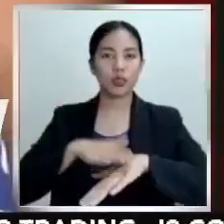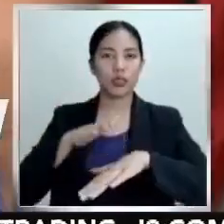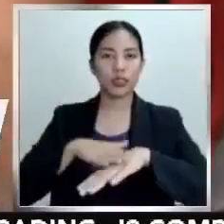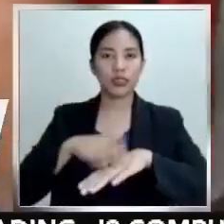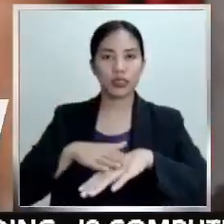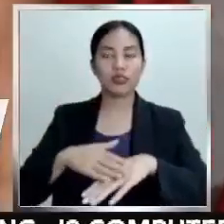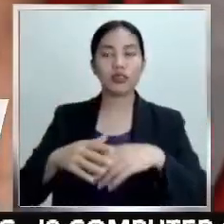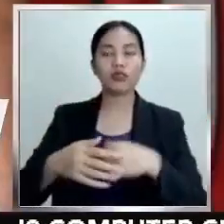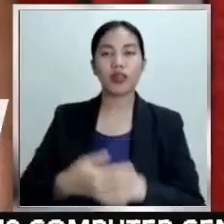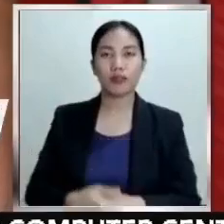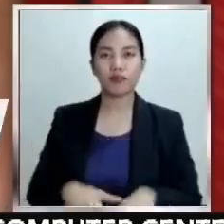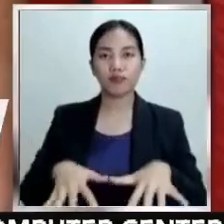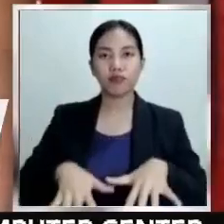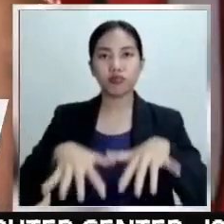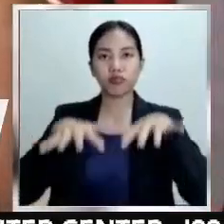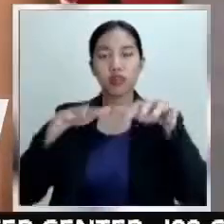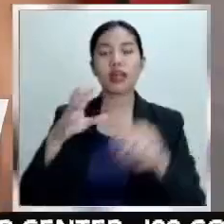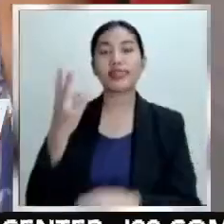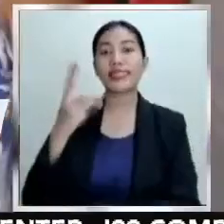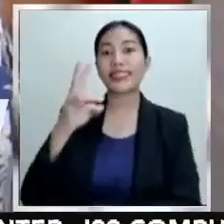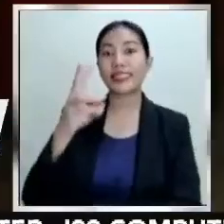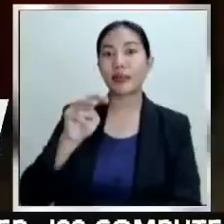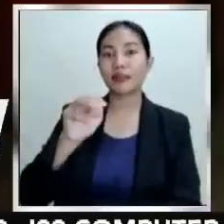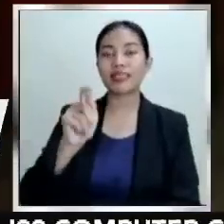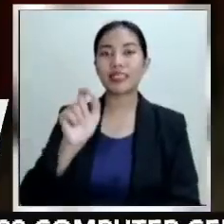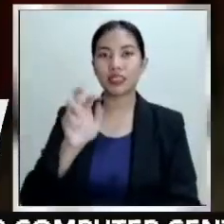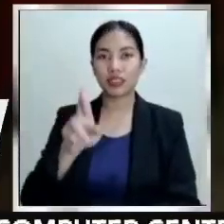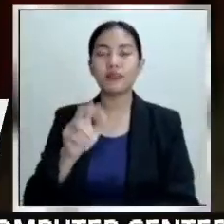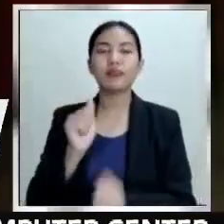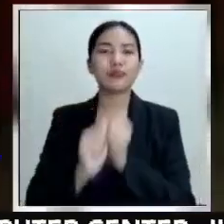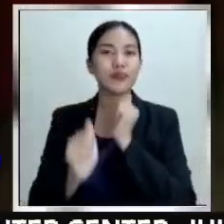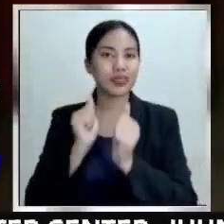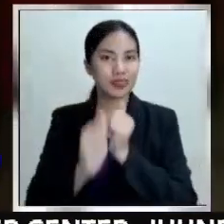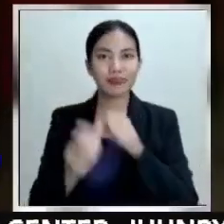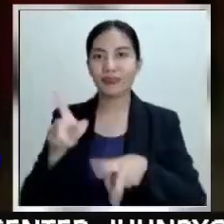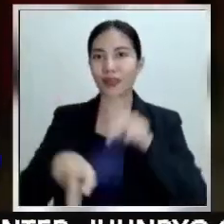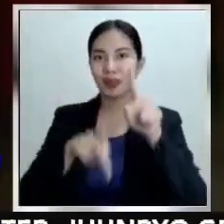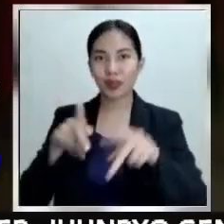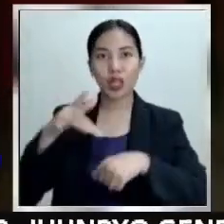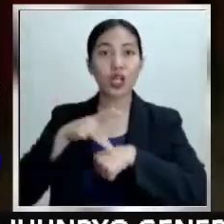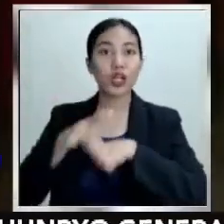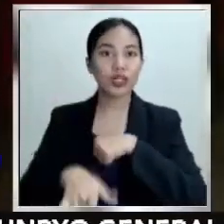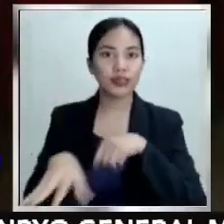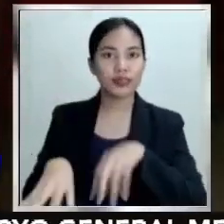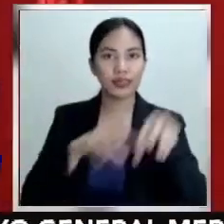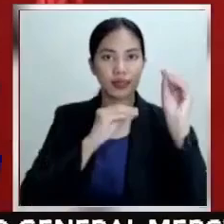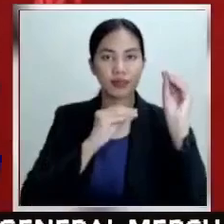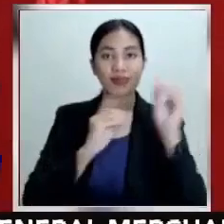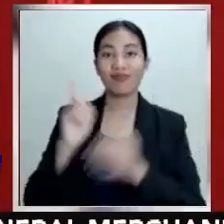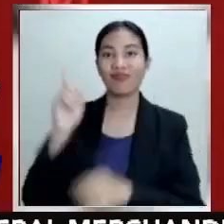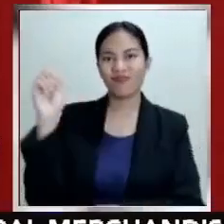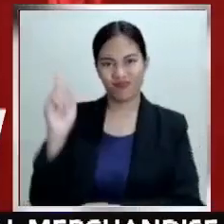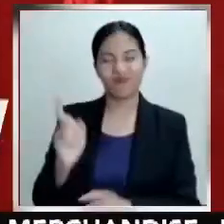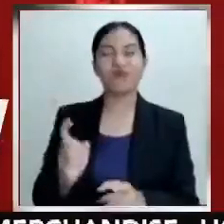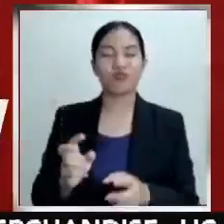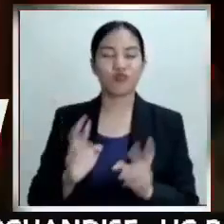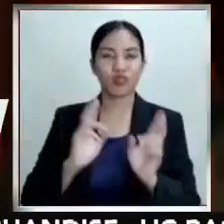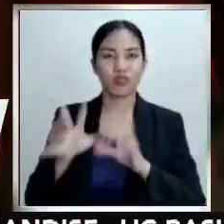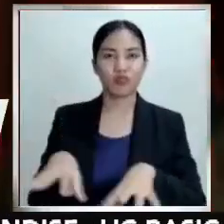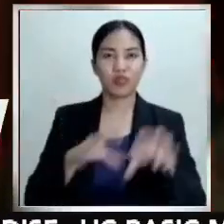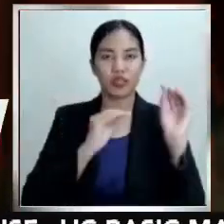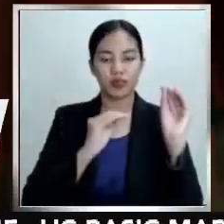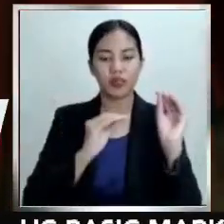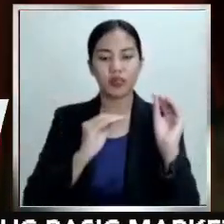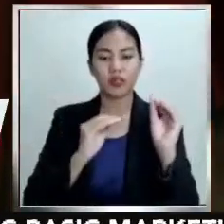na. Agad lumikas ang buong mag-anak ni Nanay Rosie. Kahit maliit ang ulan o ano, basta naka-second alarm na umakyat na kami. Kasi nung